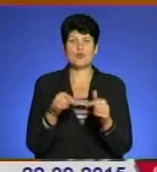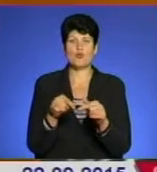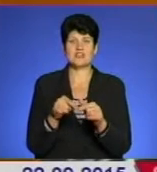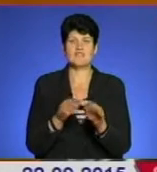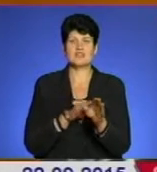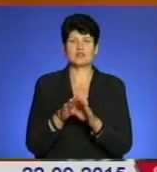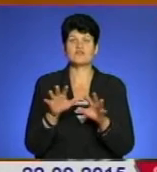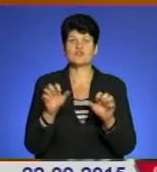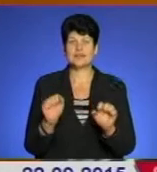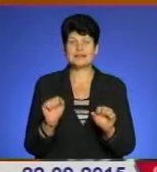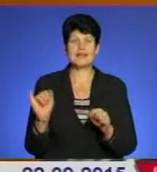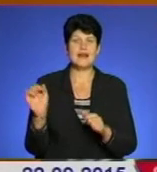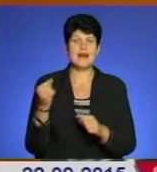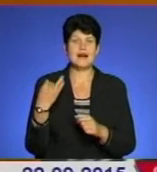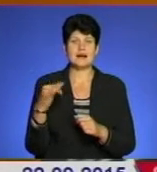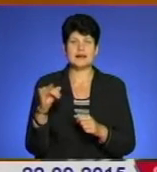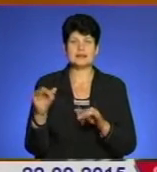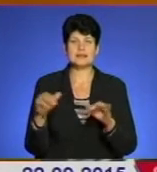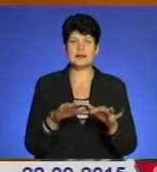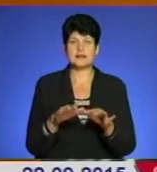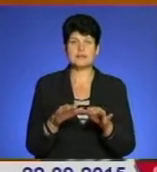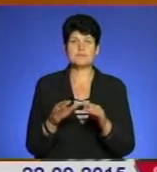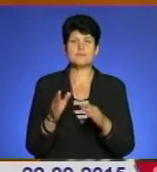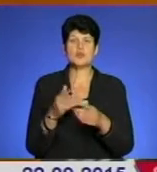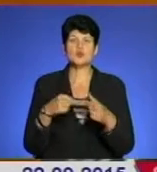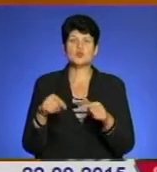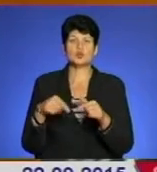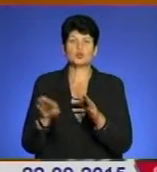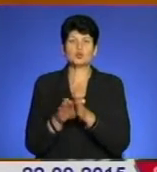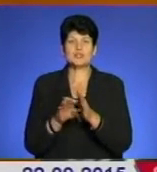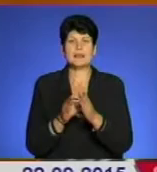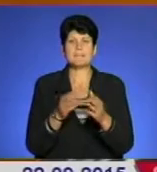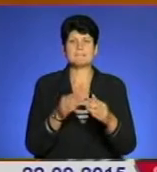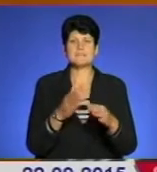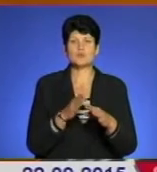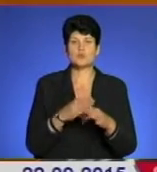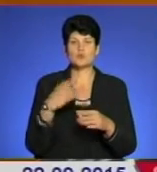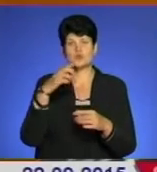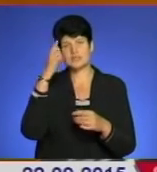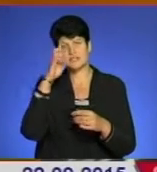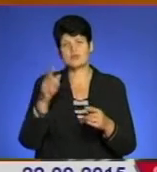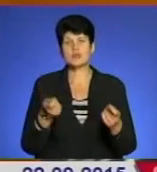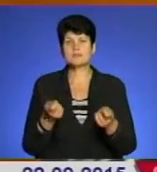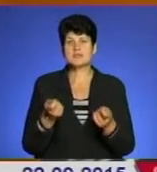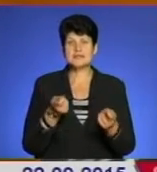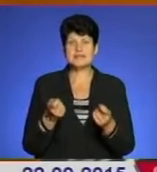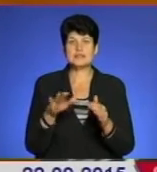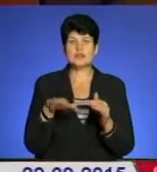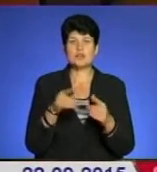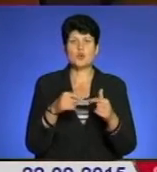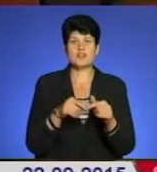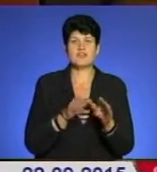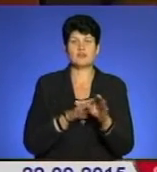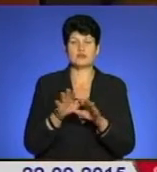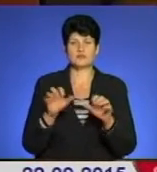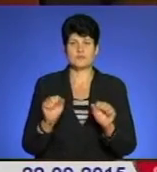виконавчої влади, але й діяльність структурних підрозділів обласної державної адміністрації і територіальних органів виконавчої влади.